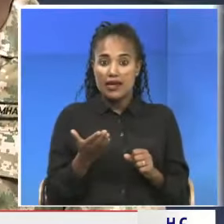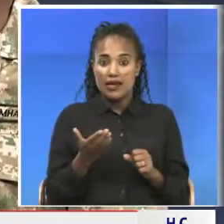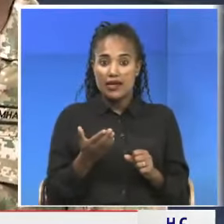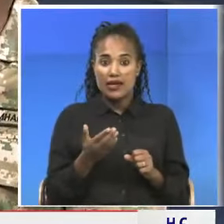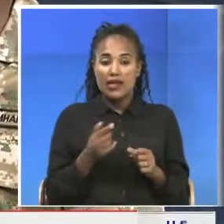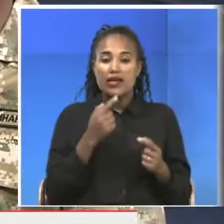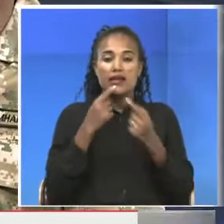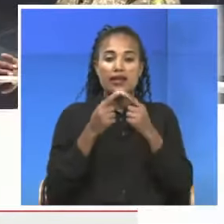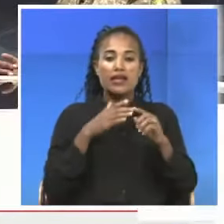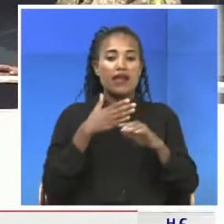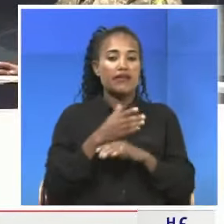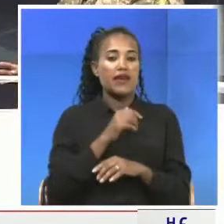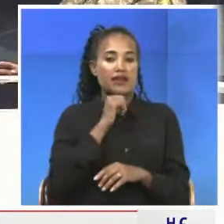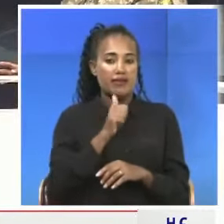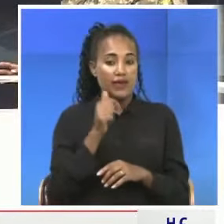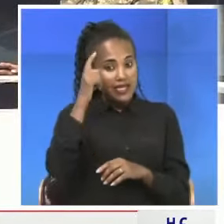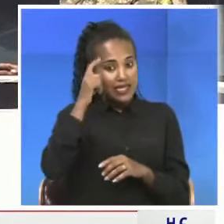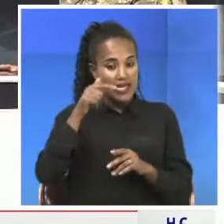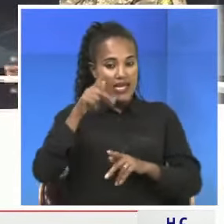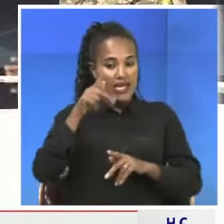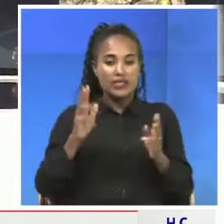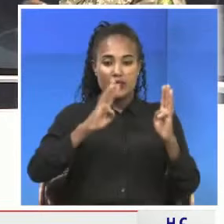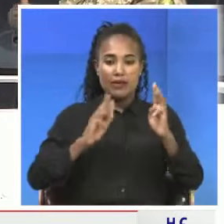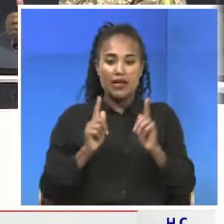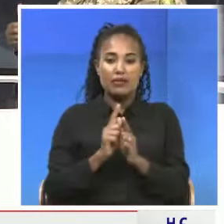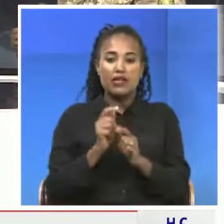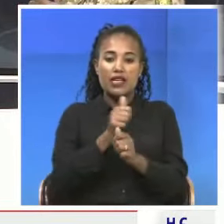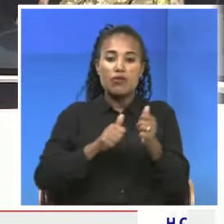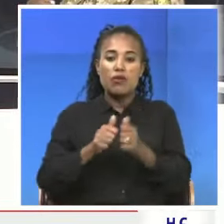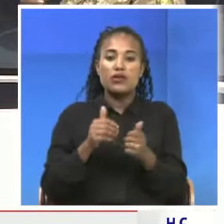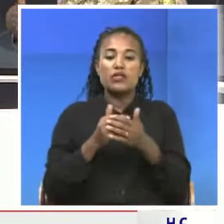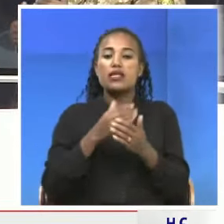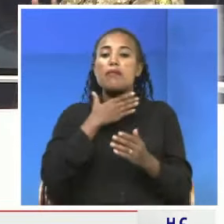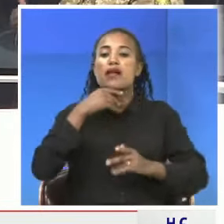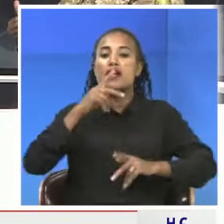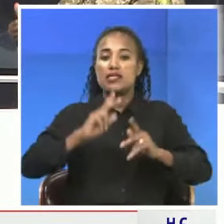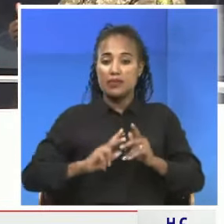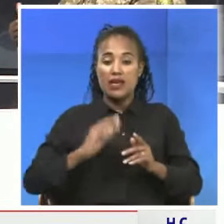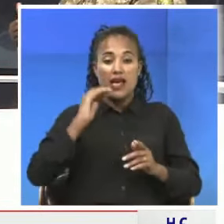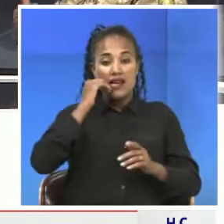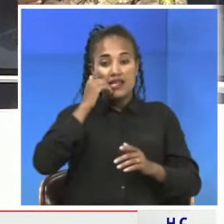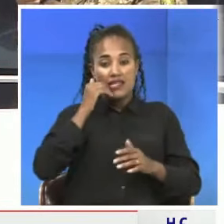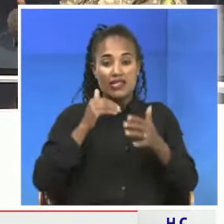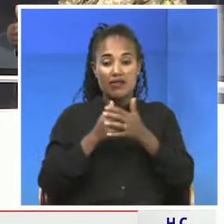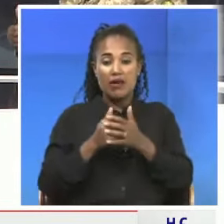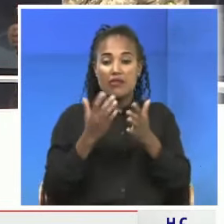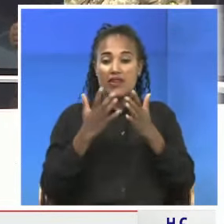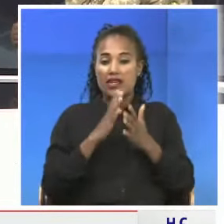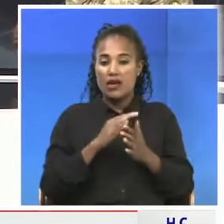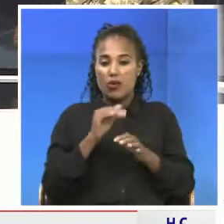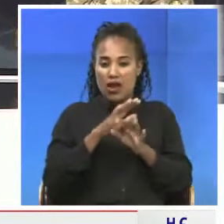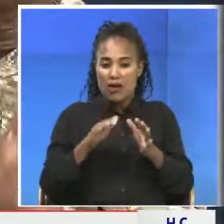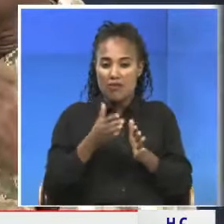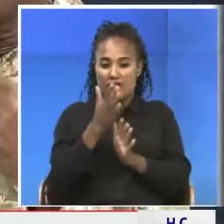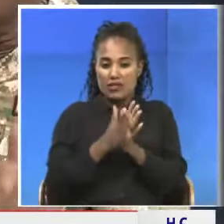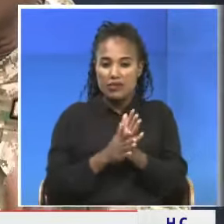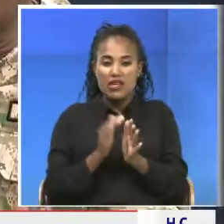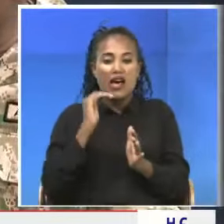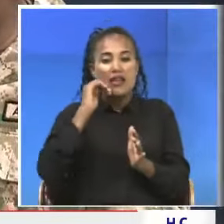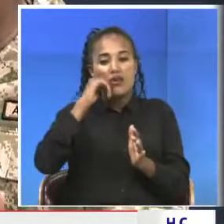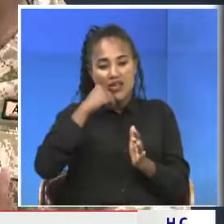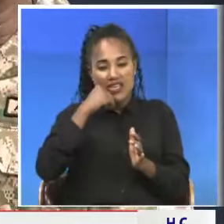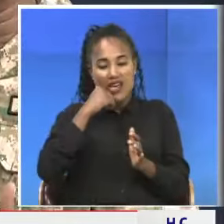ነገር ከንግግር ያለፈ አይደለም። የትግራይ ህዝብ ችግር ባጋጠመው ጊዜ ቀድሞ የሚደርስለትን የአማራ ህዝብ አንገት እንዲደፋ የሚፈልግና ወረራ